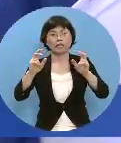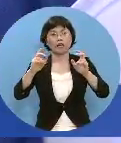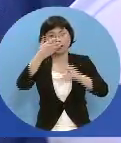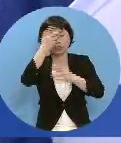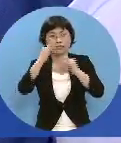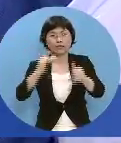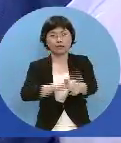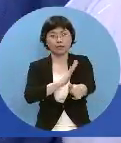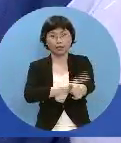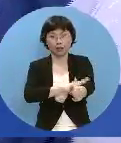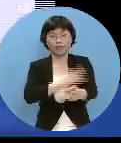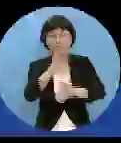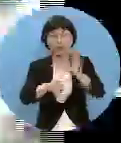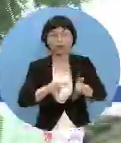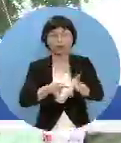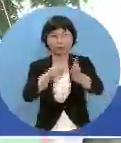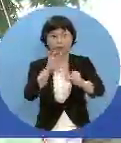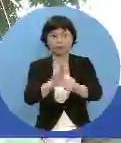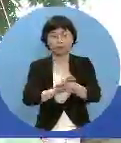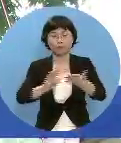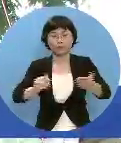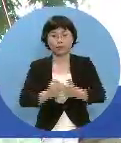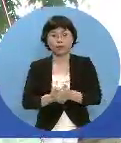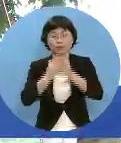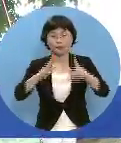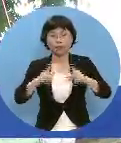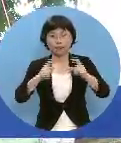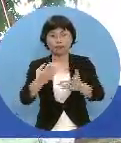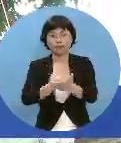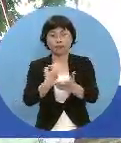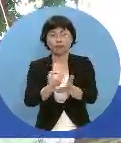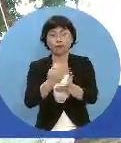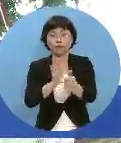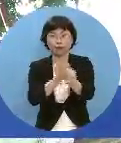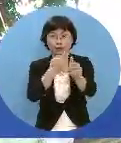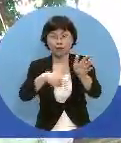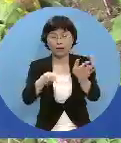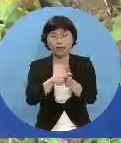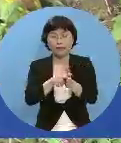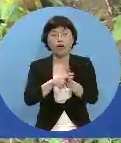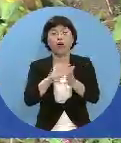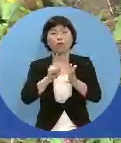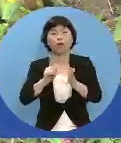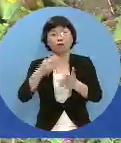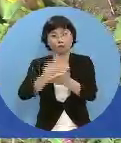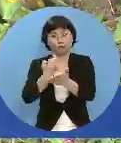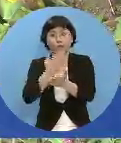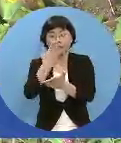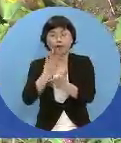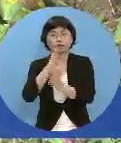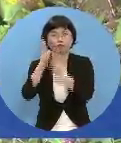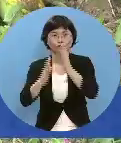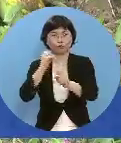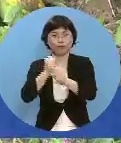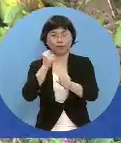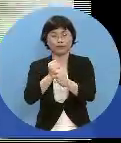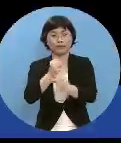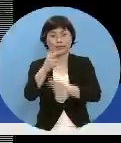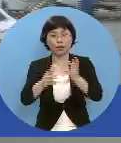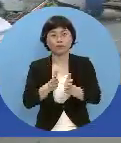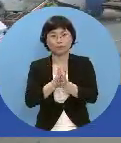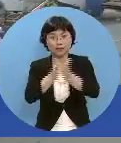인턴제 사업을 추진하고 있습니다. 주민들의 소득 향상을 위해 전라남도가 돈이 되는 소득숲 조성에